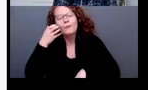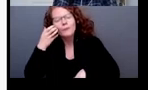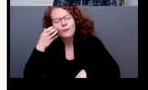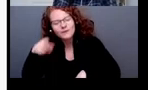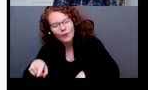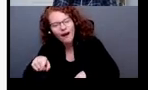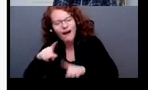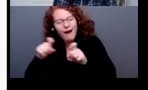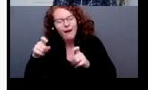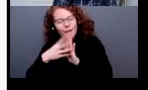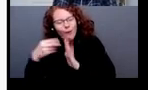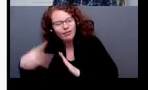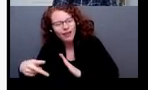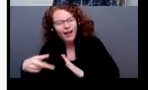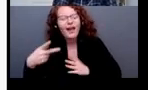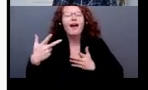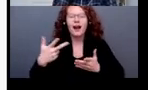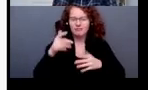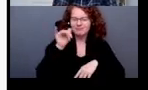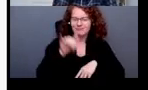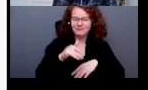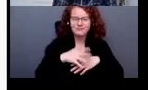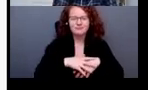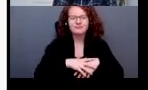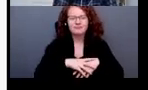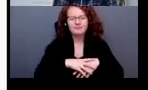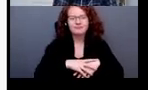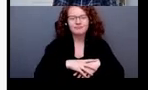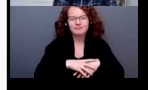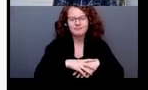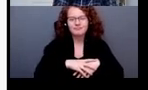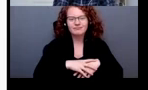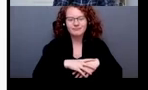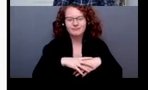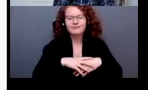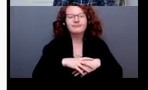aussi comme manière d'ancrer cet objet dans la vie de ces boutiques,